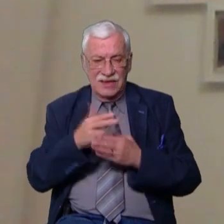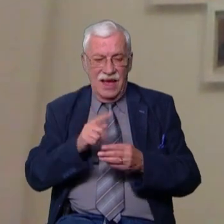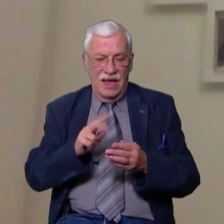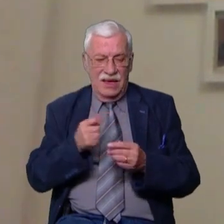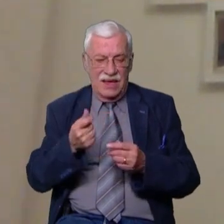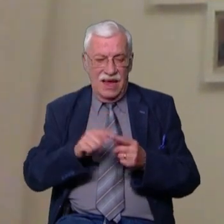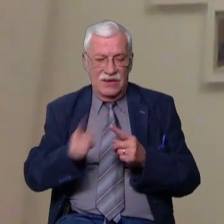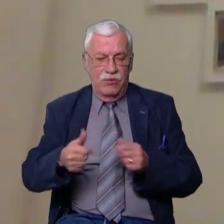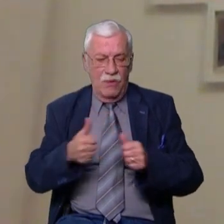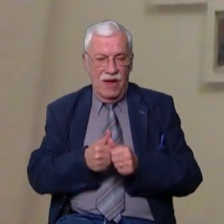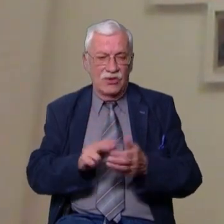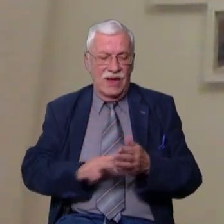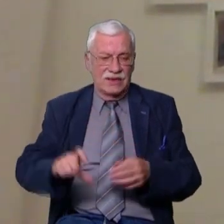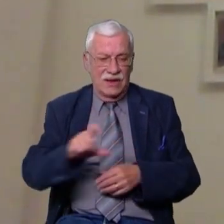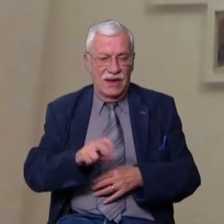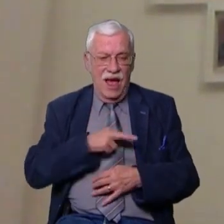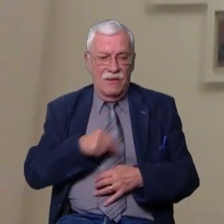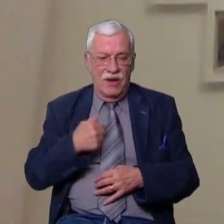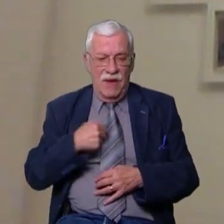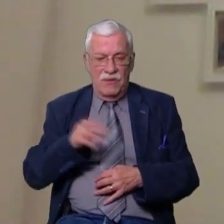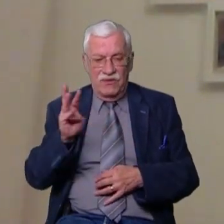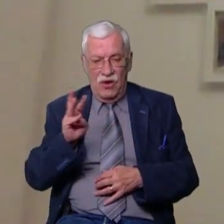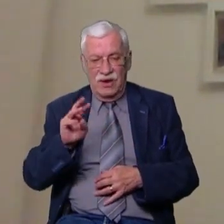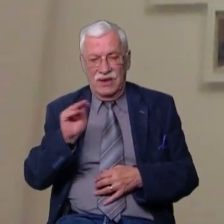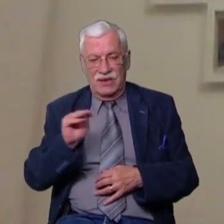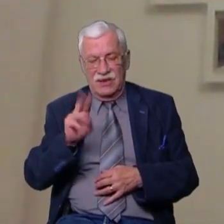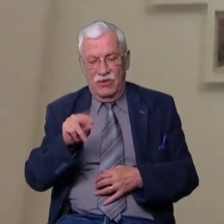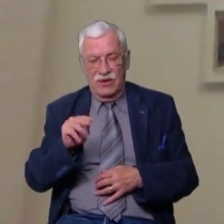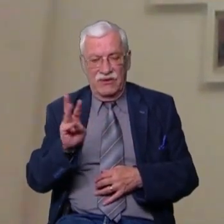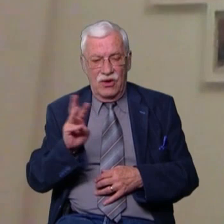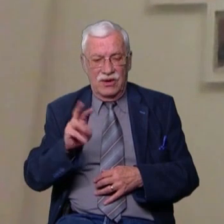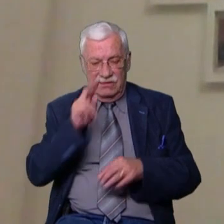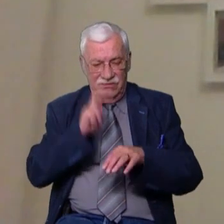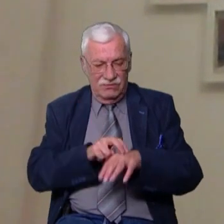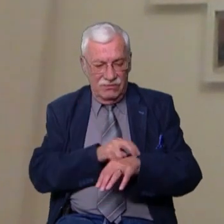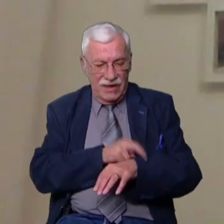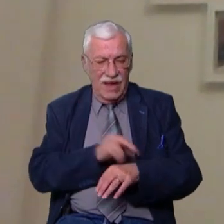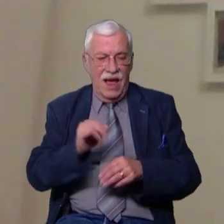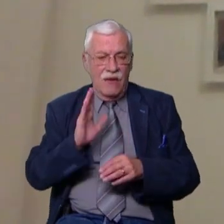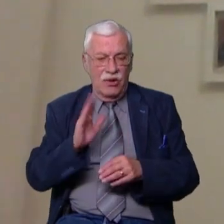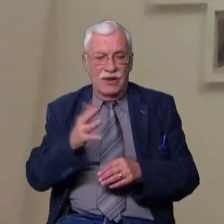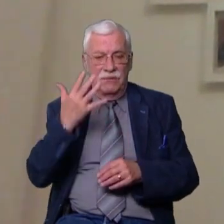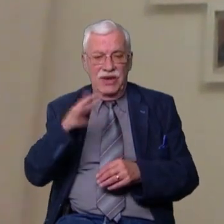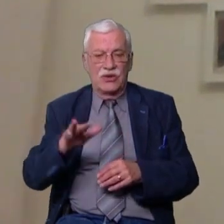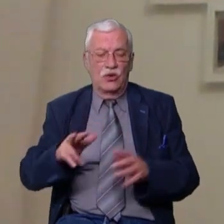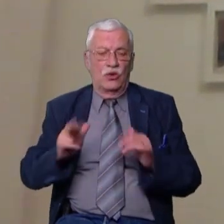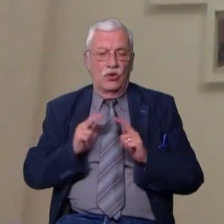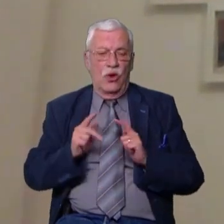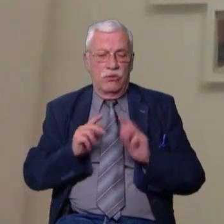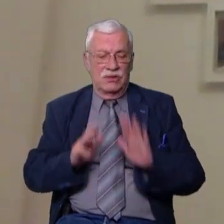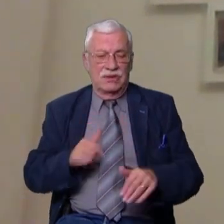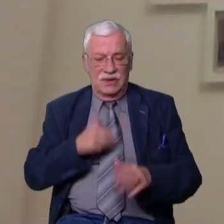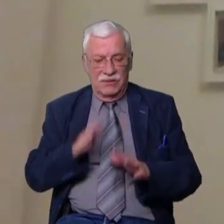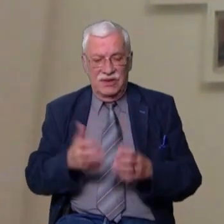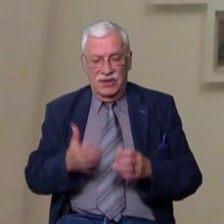meczu. My jeszcze poniedziałek, wtorek mamy testy wydolnościowe, a od wtorku południa urlop 5 tygodni, więc będę chciał